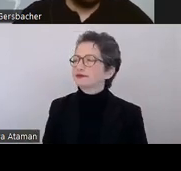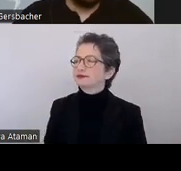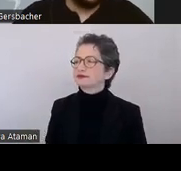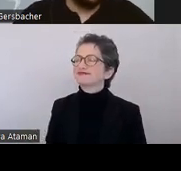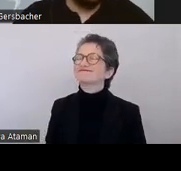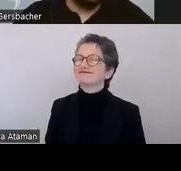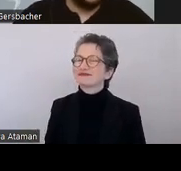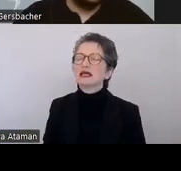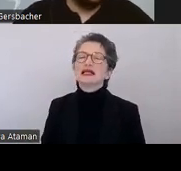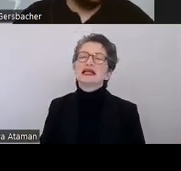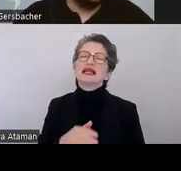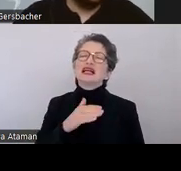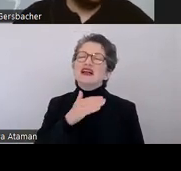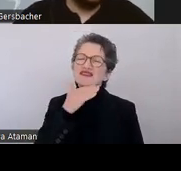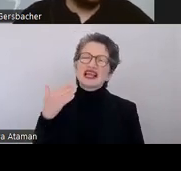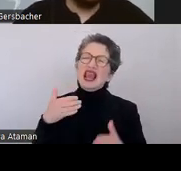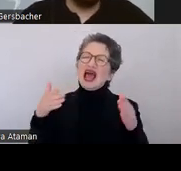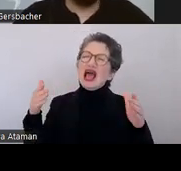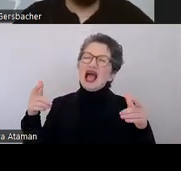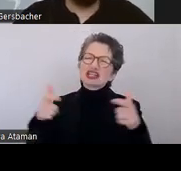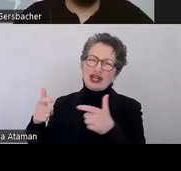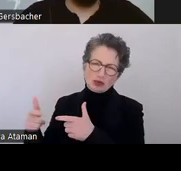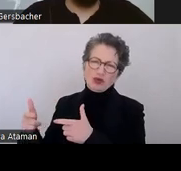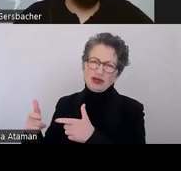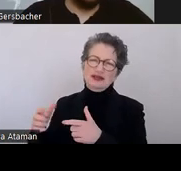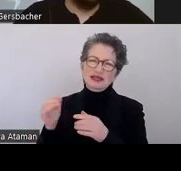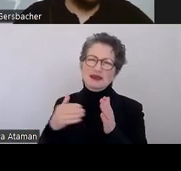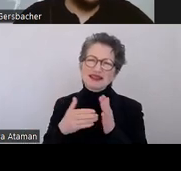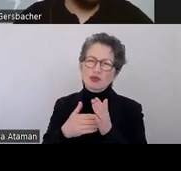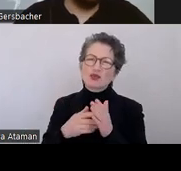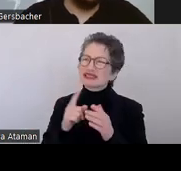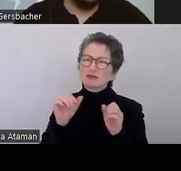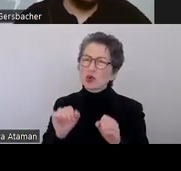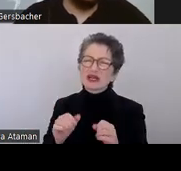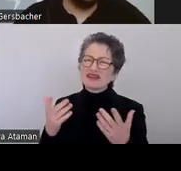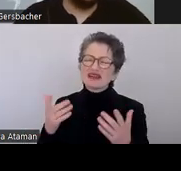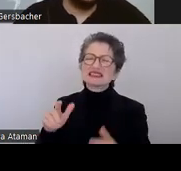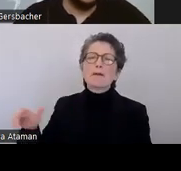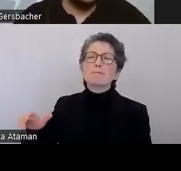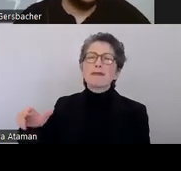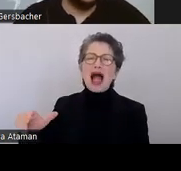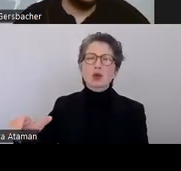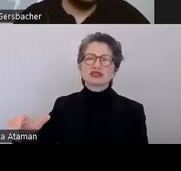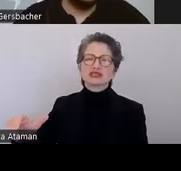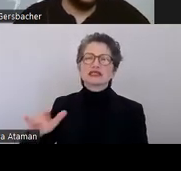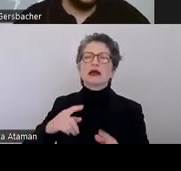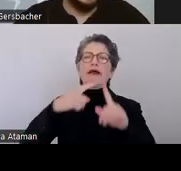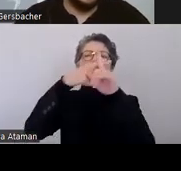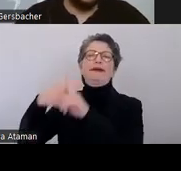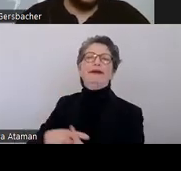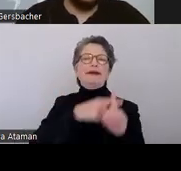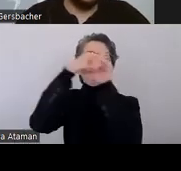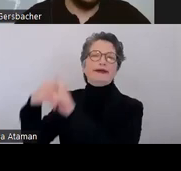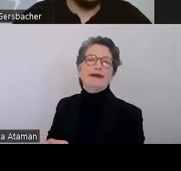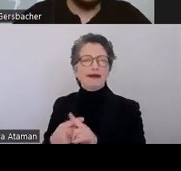Es ist einfach bei vielen Einschränkungen und Behinderungen ist es nicht möglich, die Webseite mit einer Maus zu bedienen. Alternativ wird sie dann mit